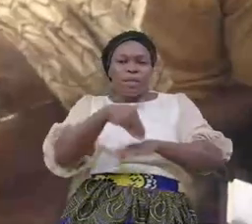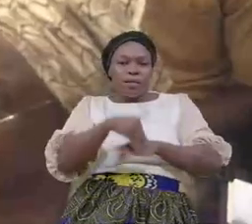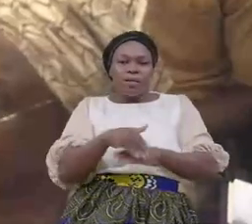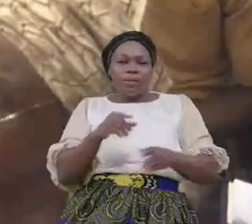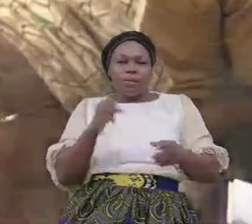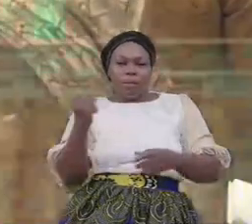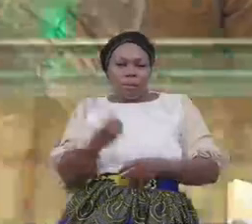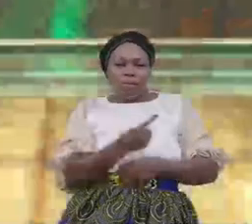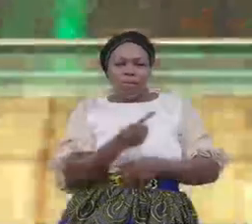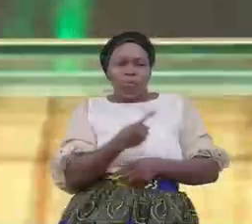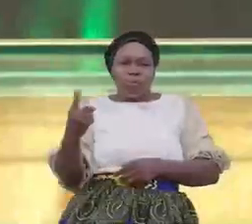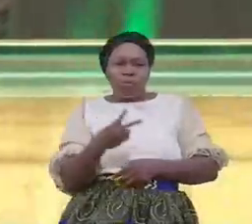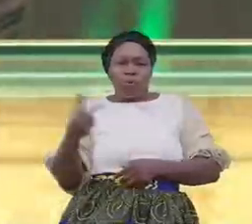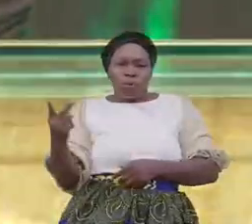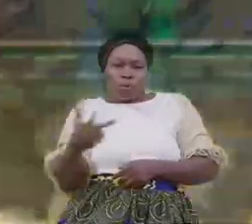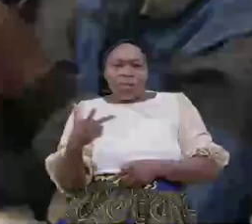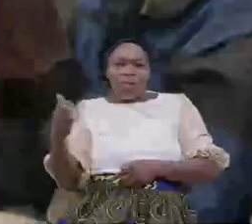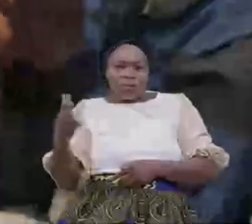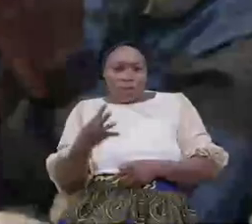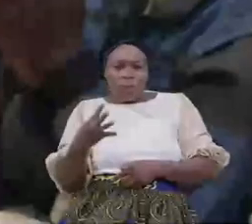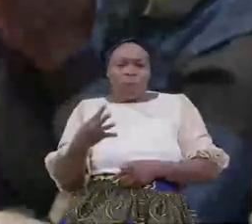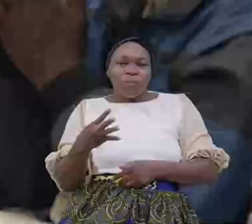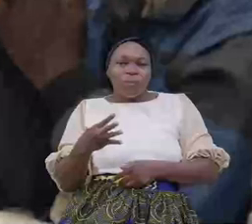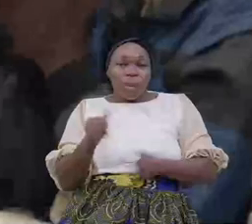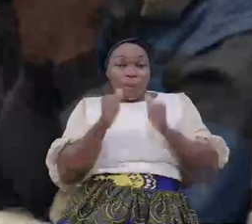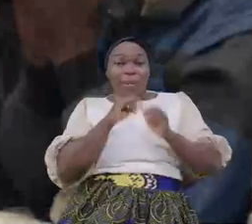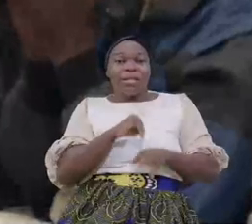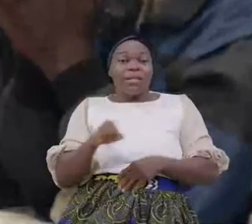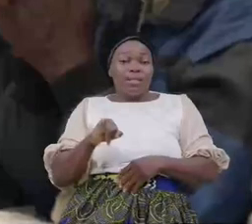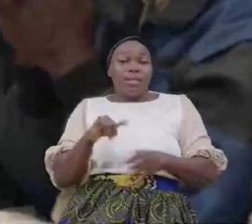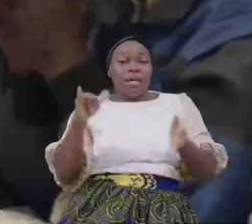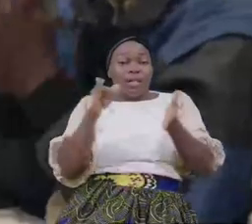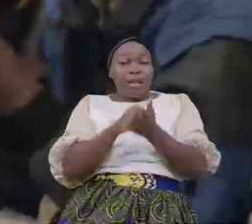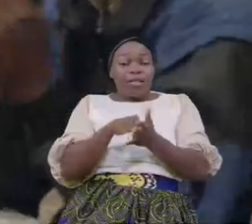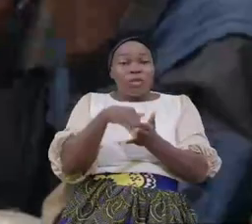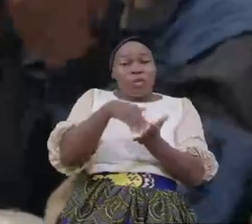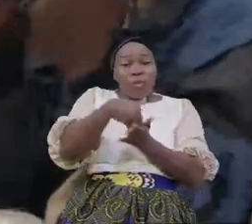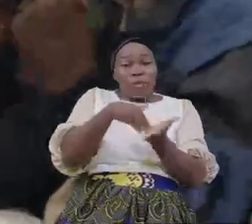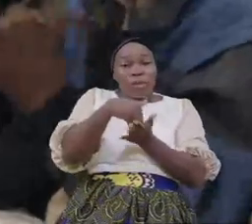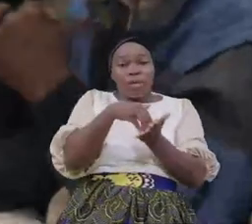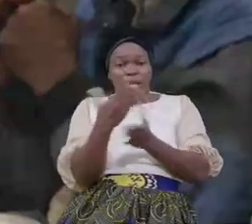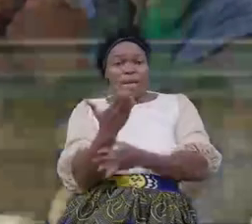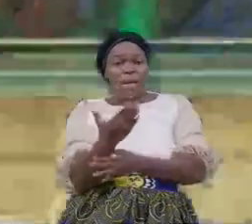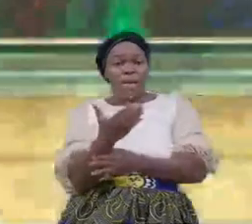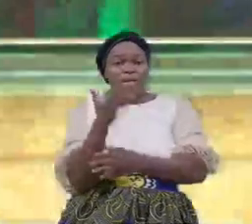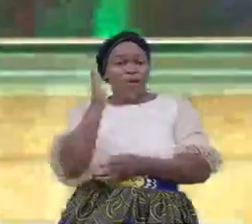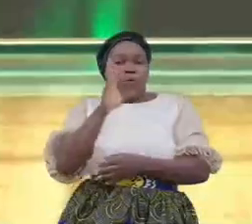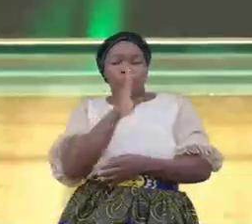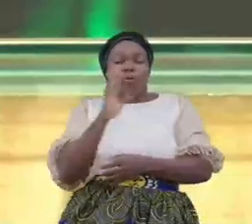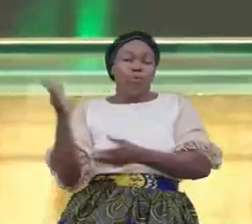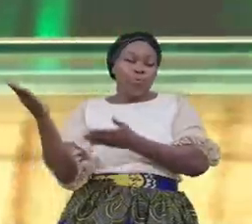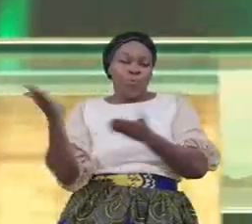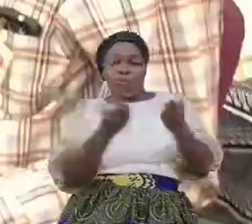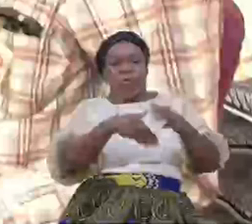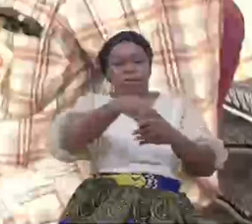là-bas. Ces yeux aveugles vont s'ouvrir. Oui, la main sèche là sera bien étendue et guérie.